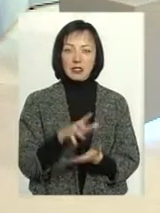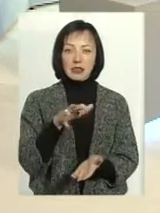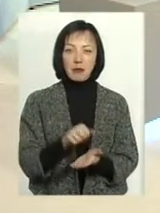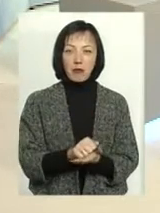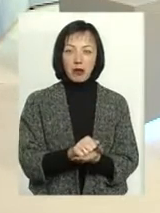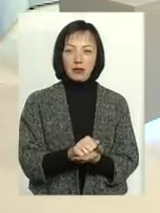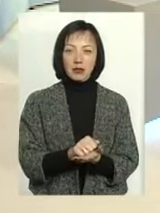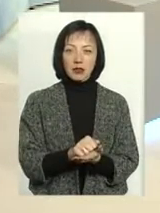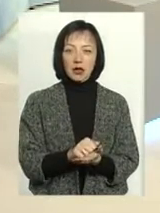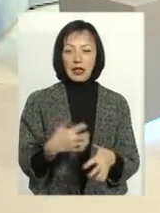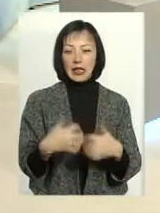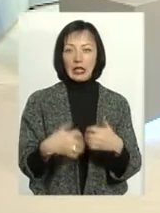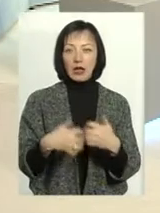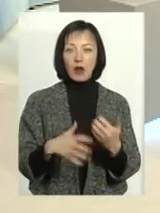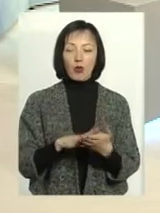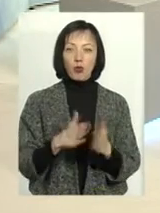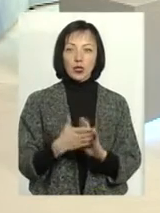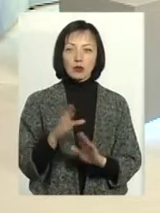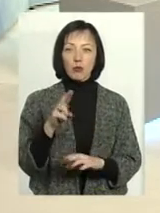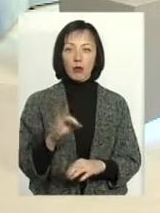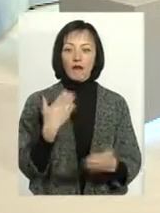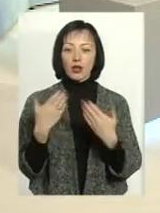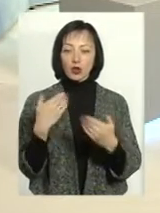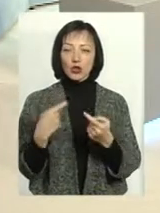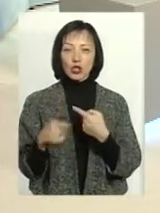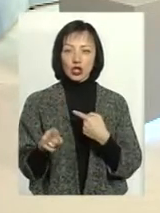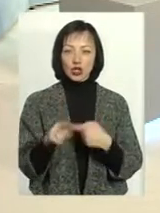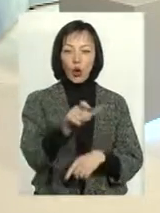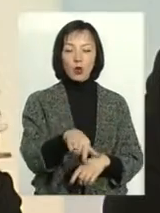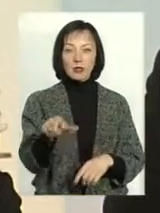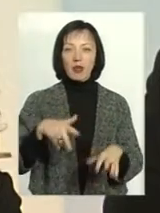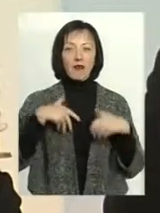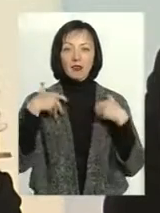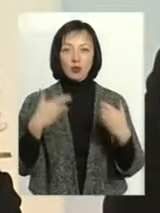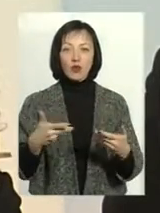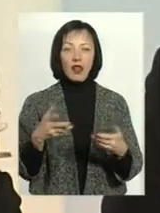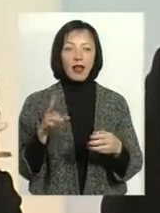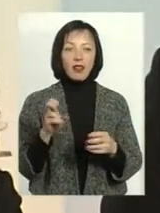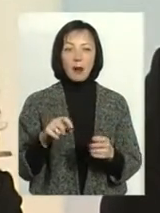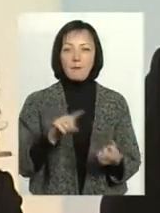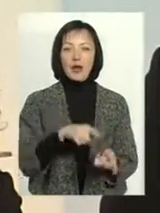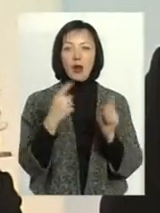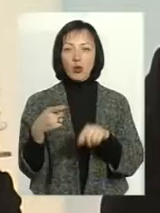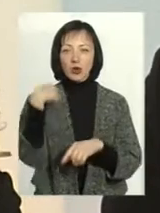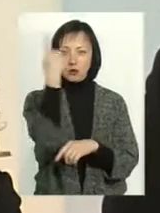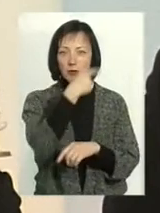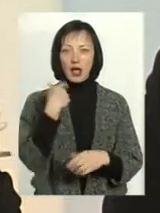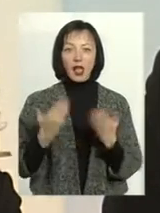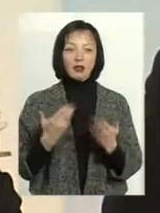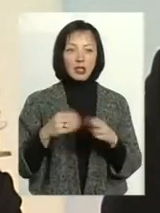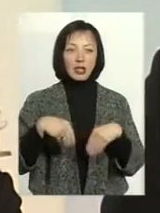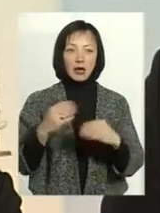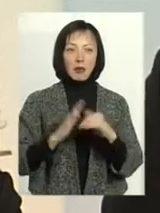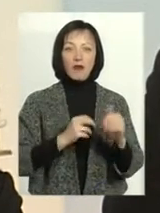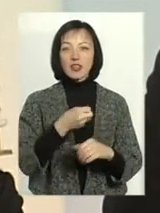займати досить нейтральну позицію по відношенню до інших осіб і не висловлювати, не приходити на особистості. Якщо ти надаєш